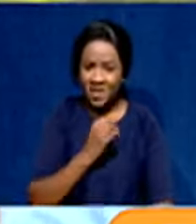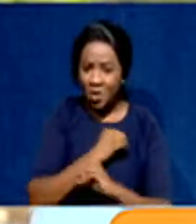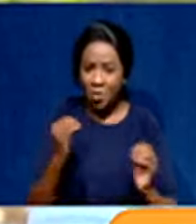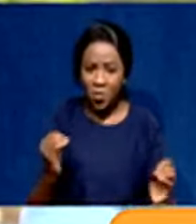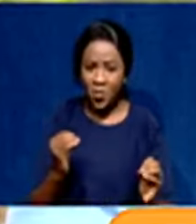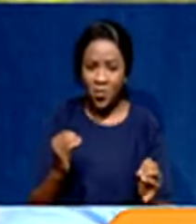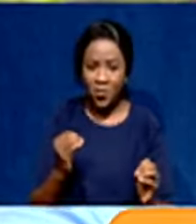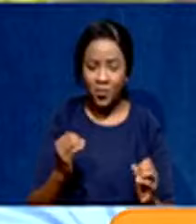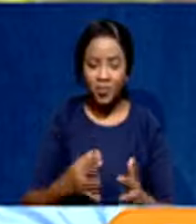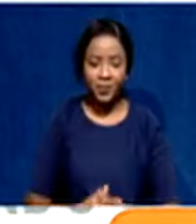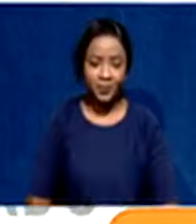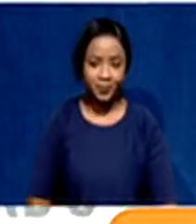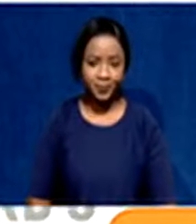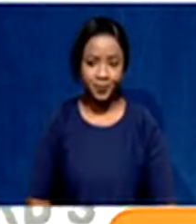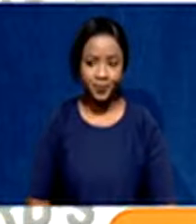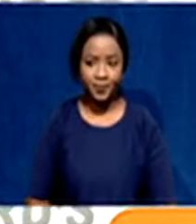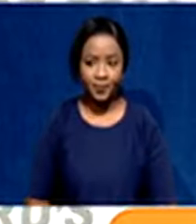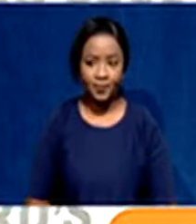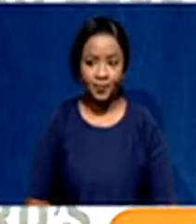ambo hatzi kuf